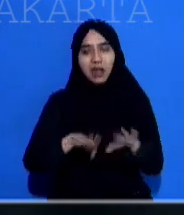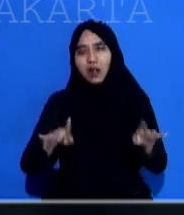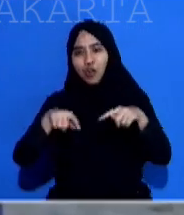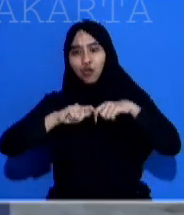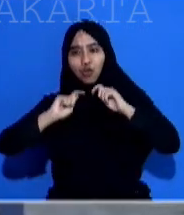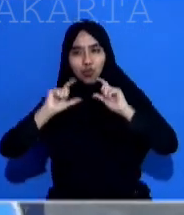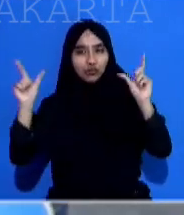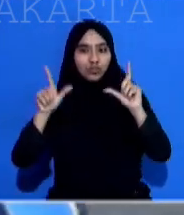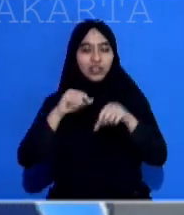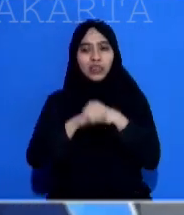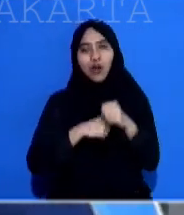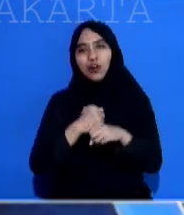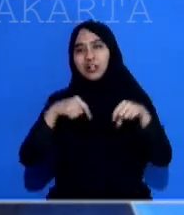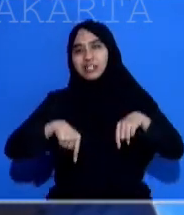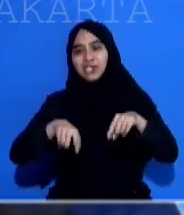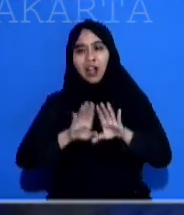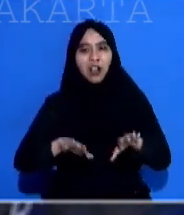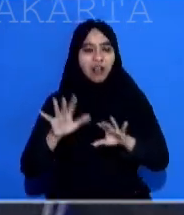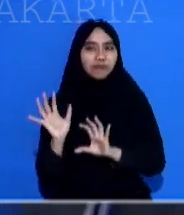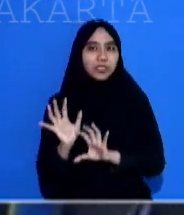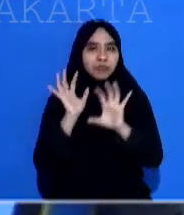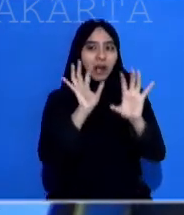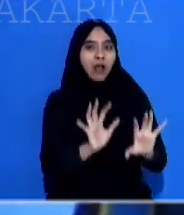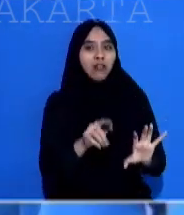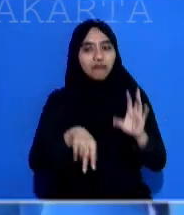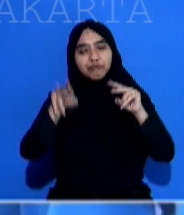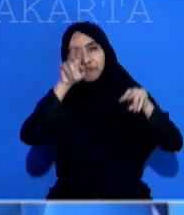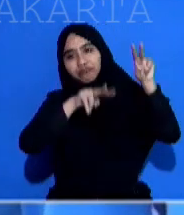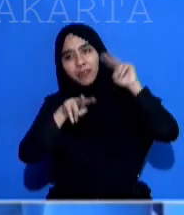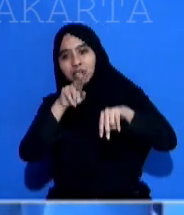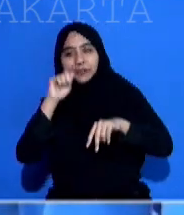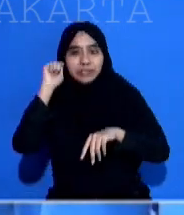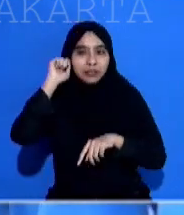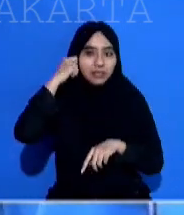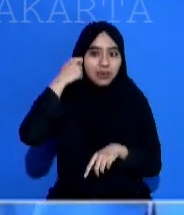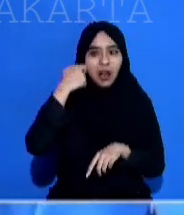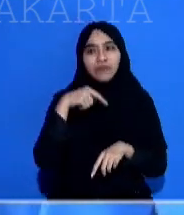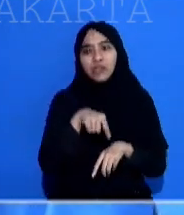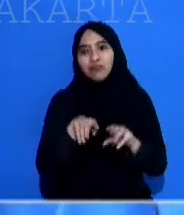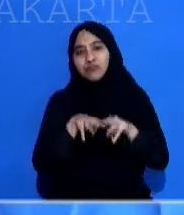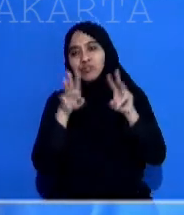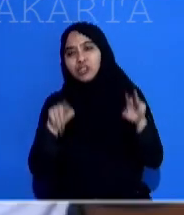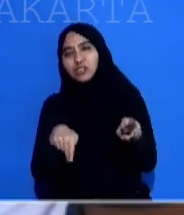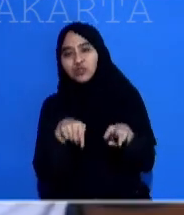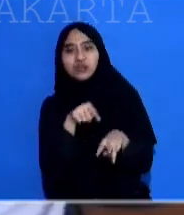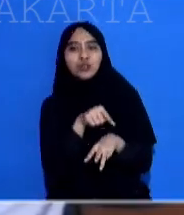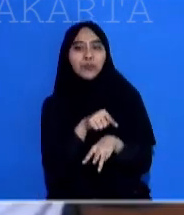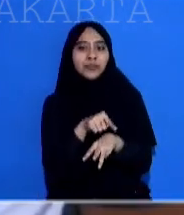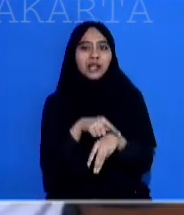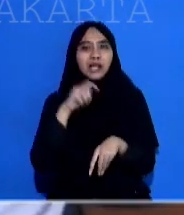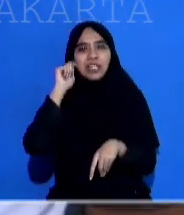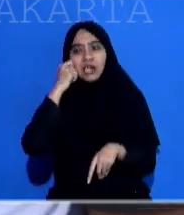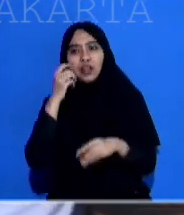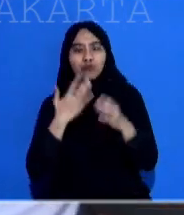2024 para siswa diajak untuk mengenali jejak sejarah museum Bibis sekaligus memahami semangat perjuangan para